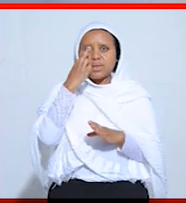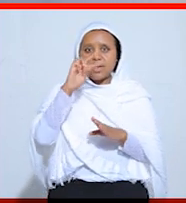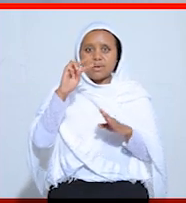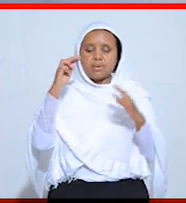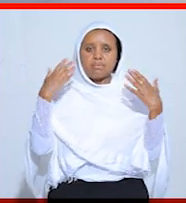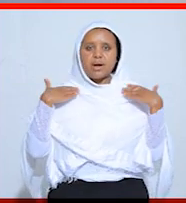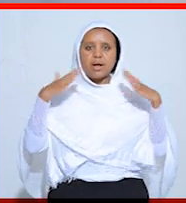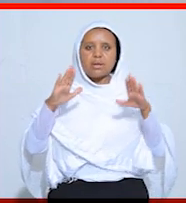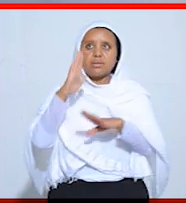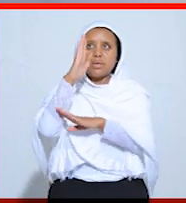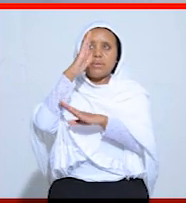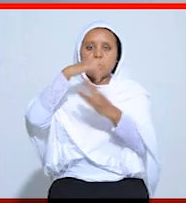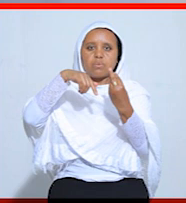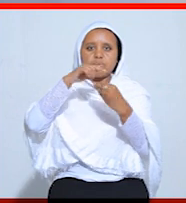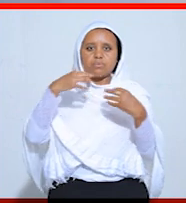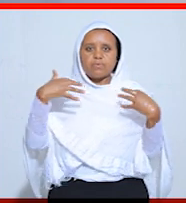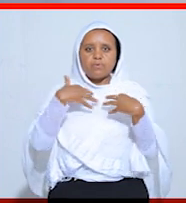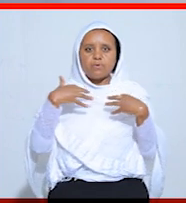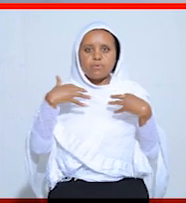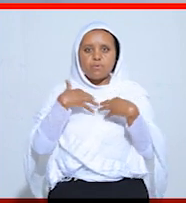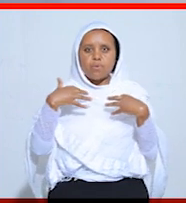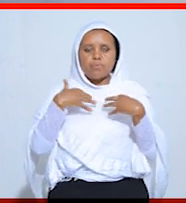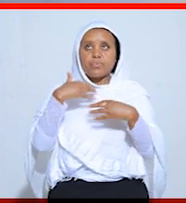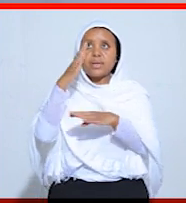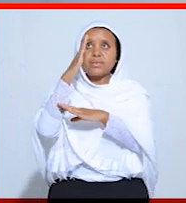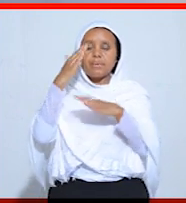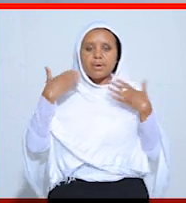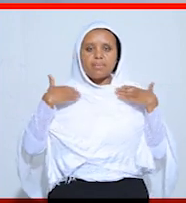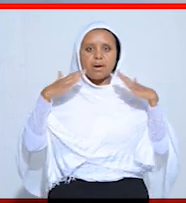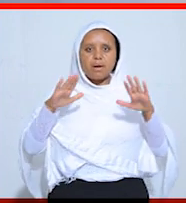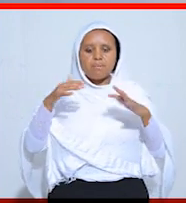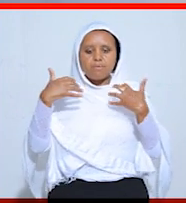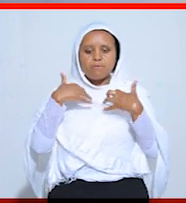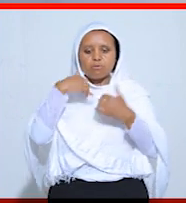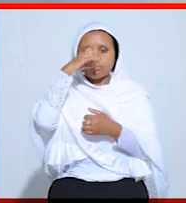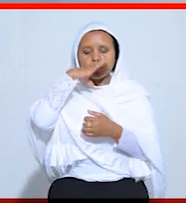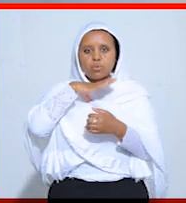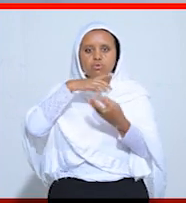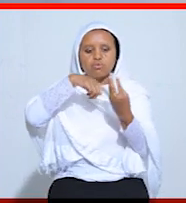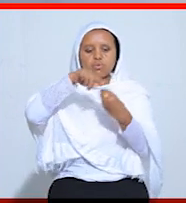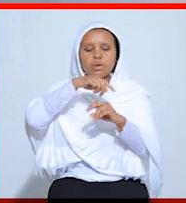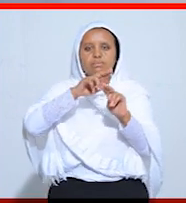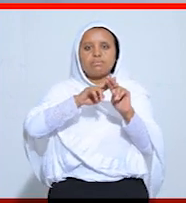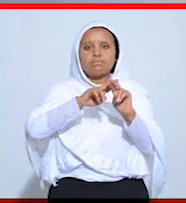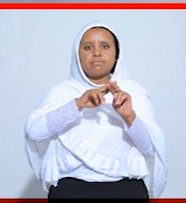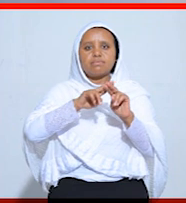ይታየን መልአክ እግዚአብሔር አውዶሙ ለእለ ይፈርህዎ። የእግዚአብሔር መልአክ በሚፈሩት ሰዎች ዙሪያ